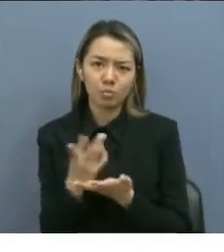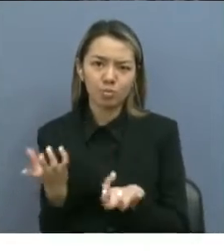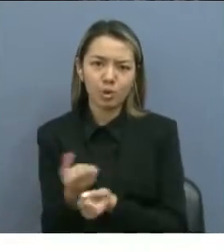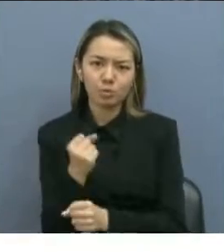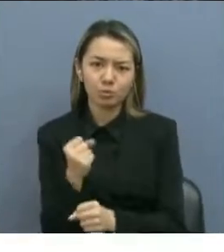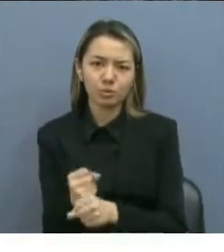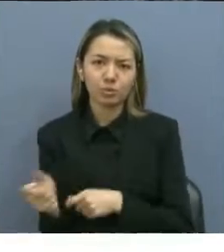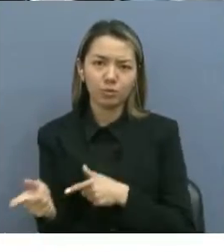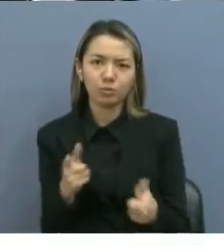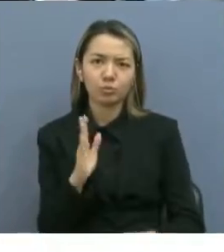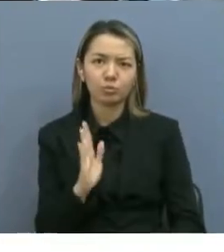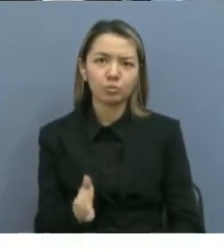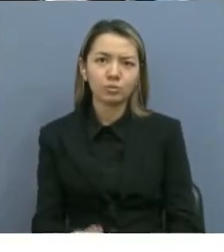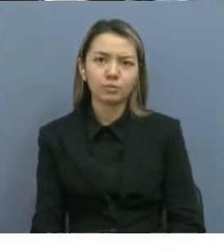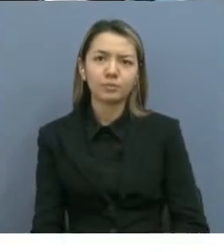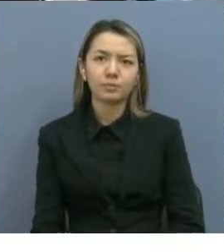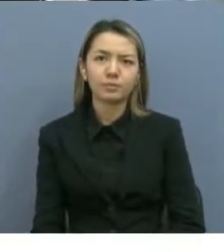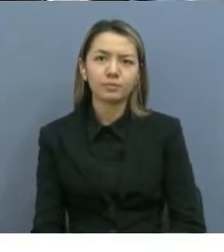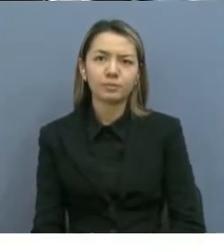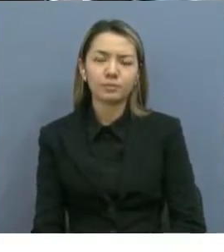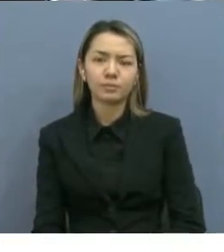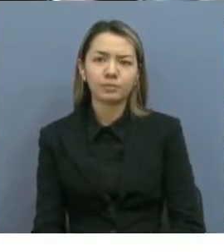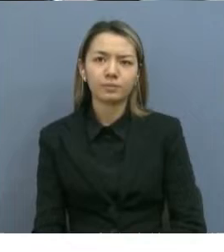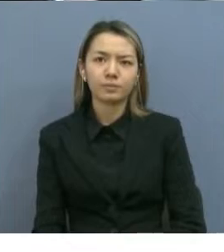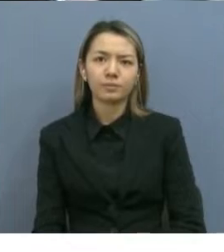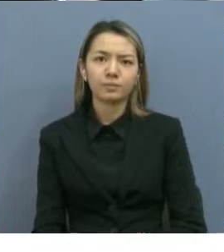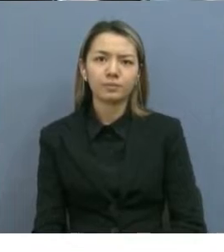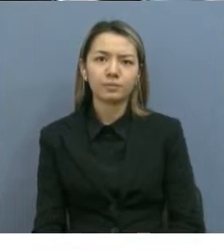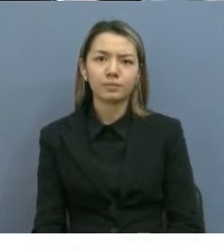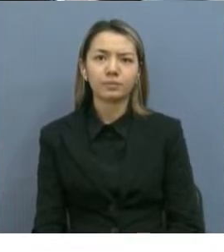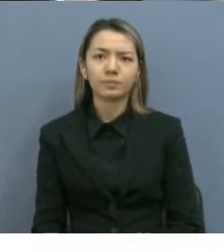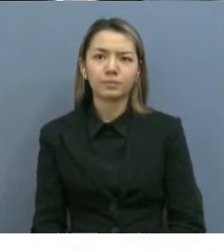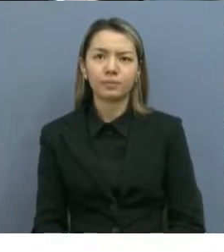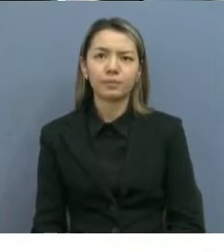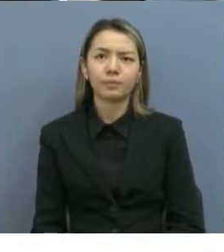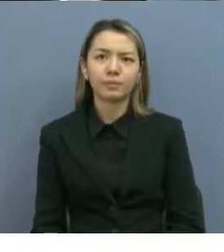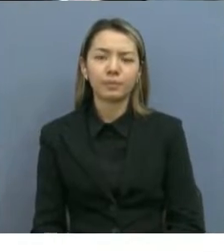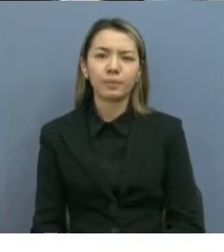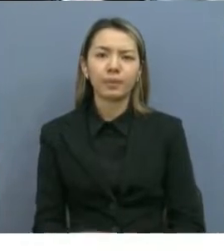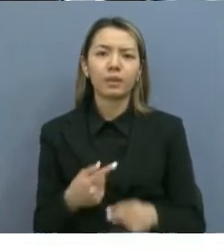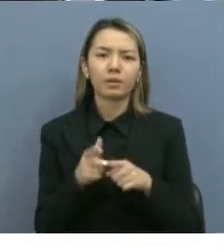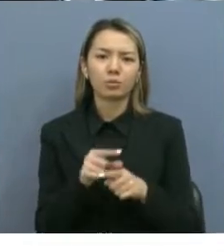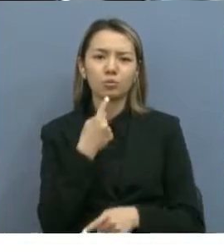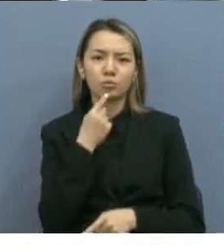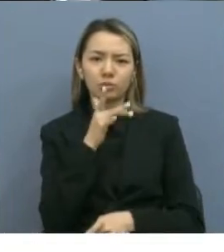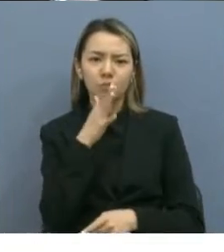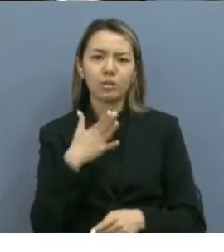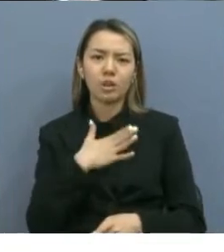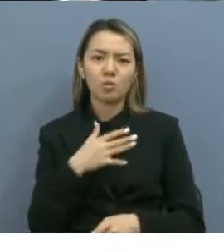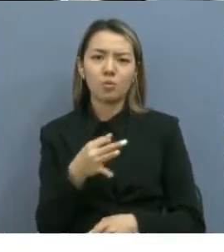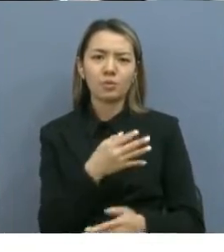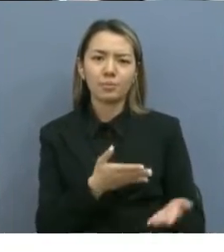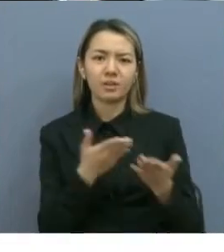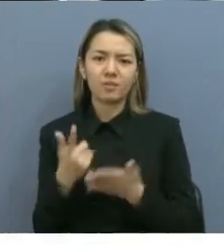көрсетуге бағытталмақ. В это сложное время для нашей страны, для нашего общества